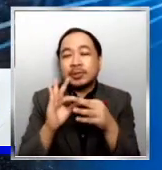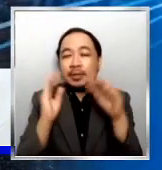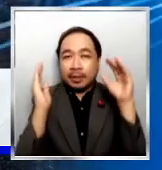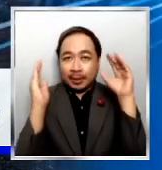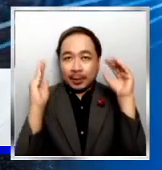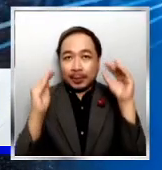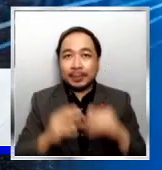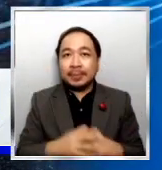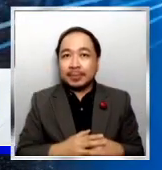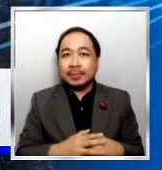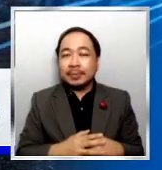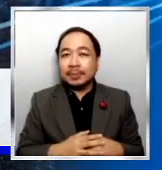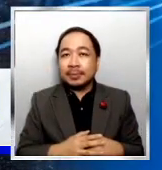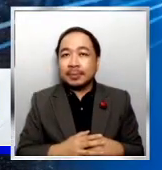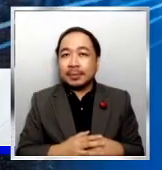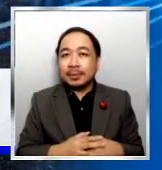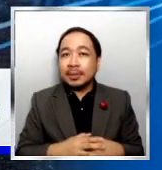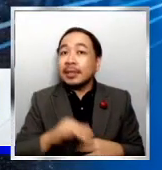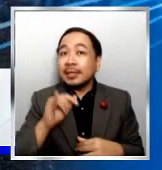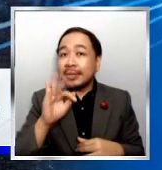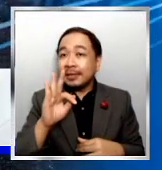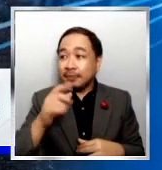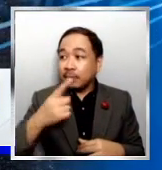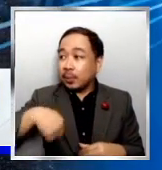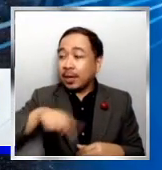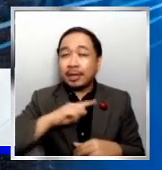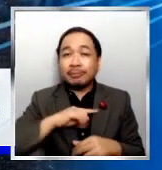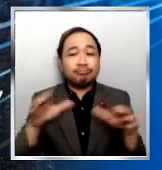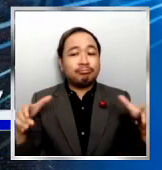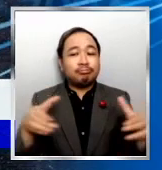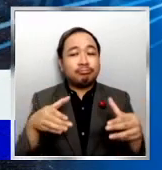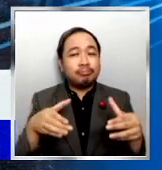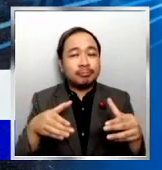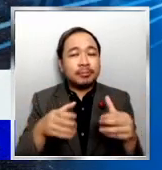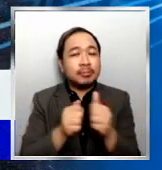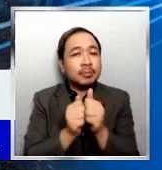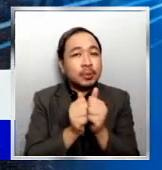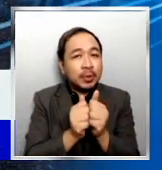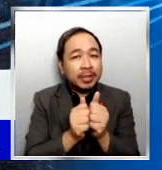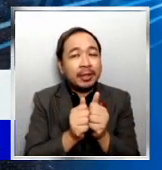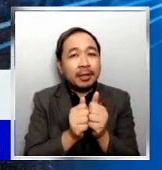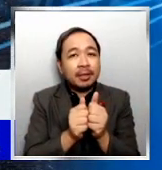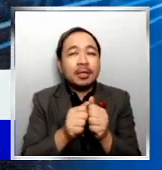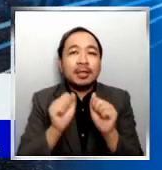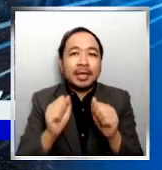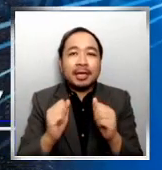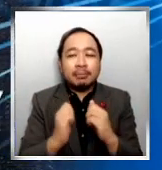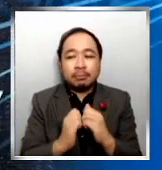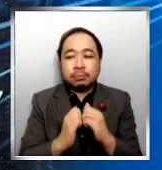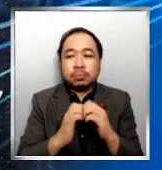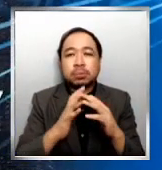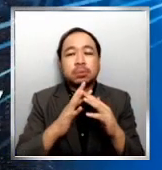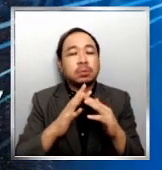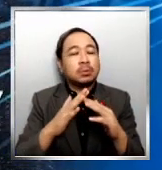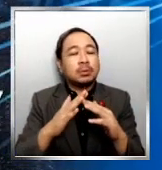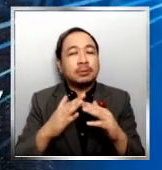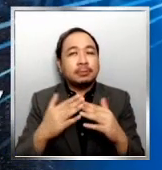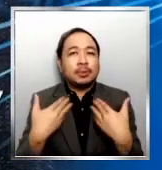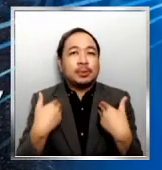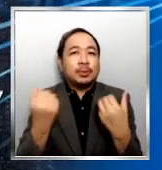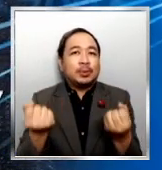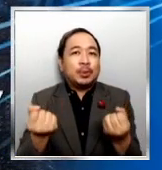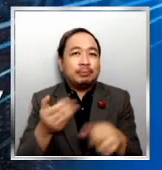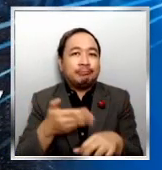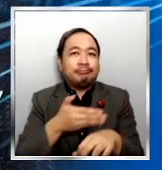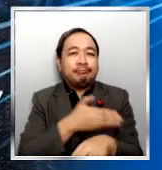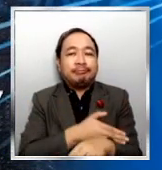when we all come together, we can all rise up stronger. This